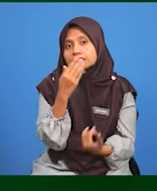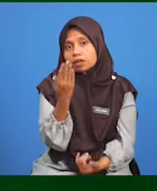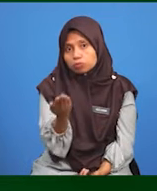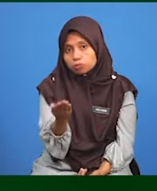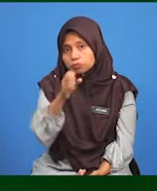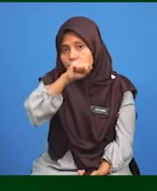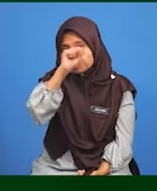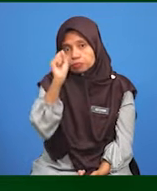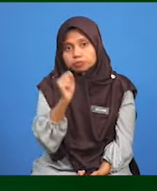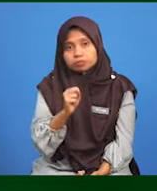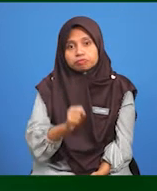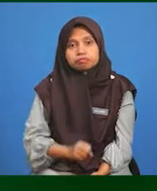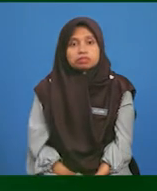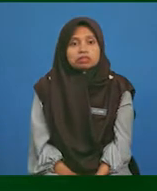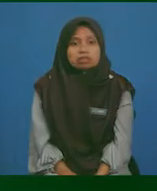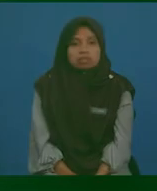kamu